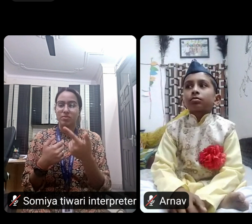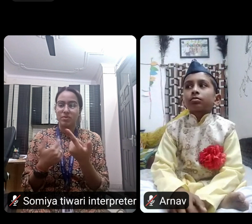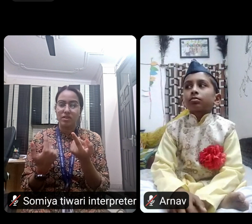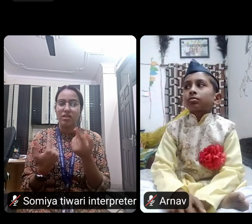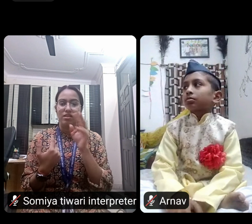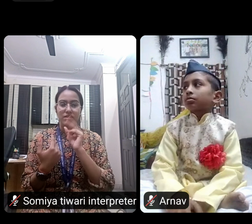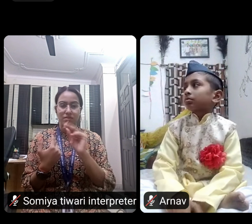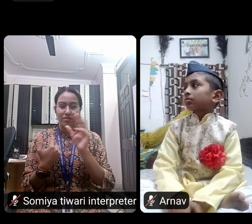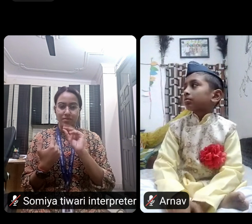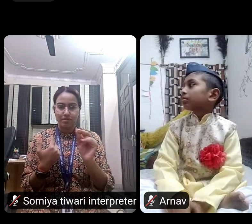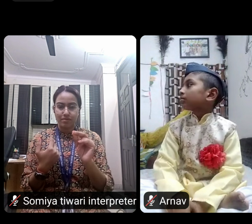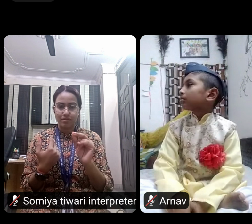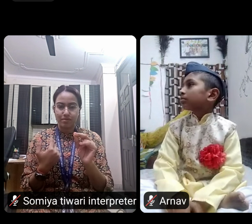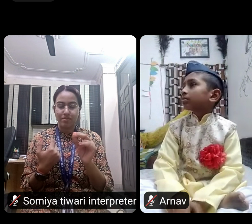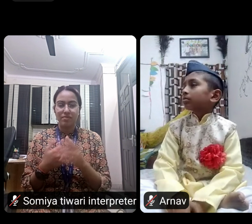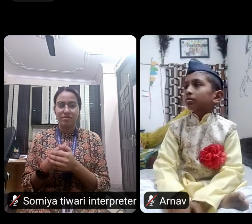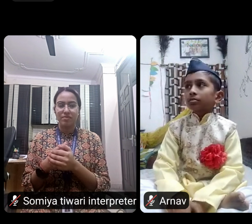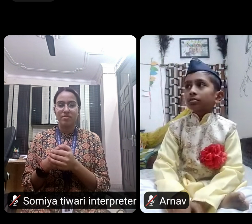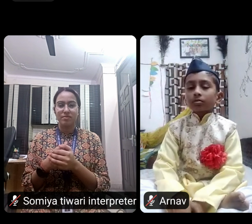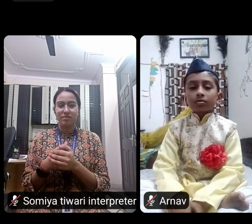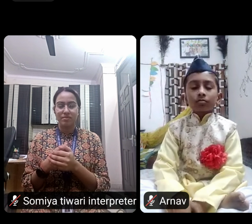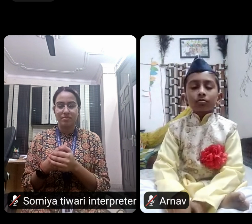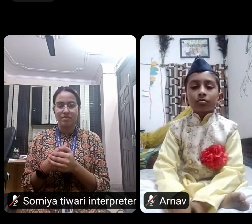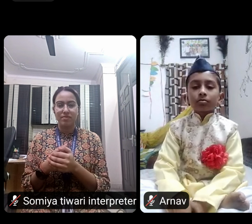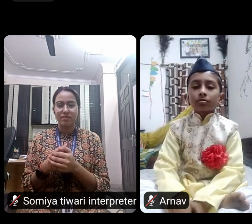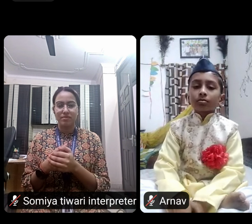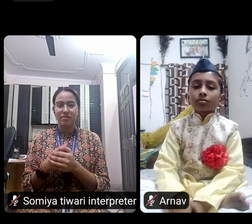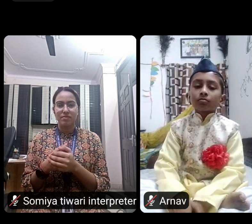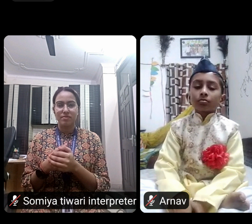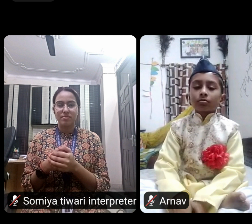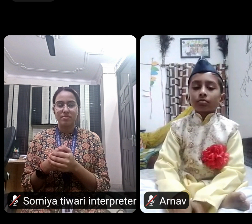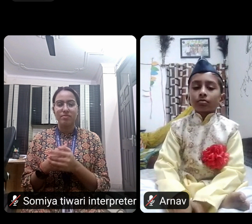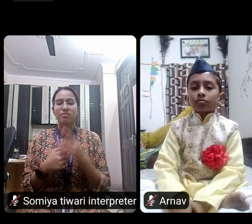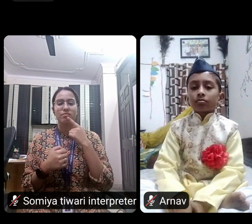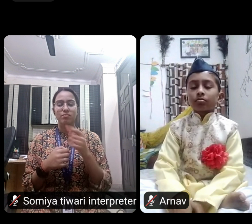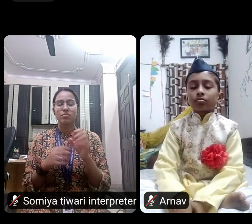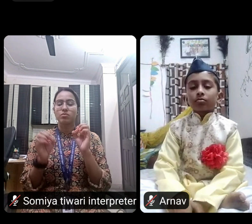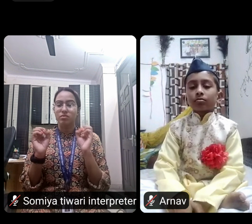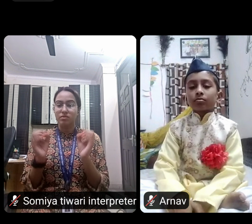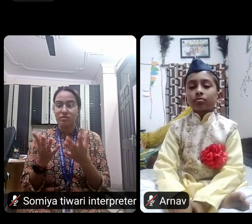ताकि वो स्पेसिफिक और एरियाज में बहुत लोग से अकॉर्डिंगली जो कलर्स बोलना भर पाए। शुरू की है